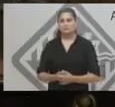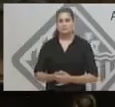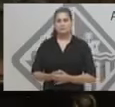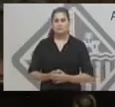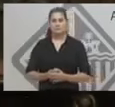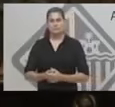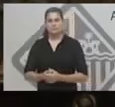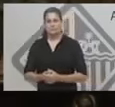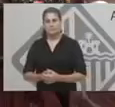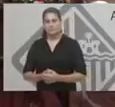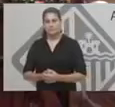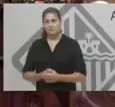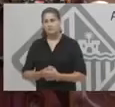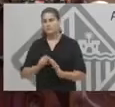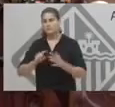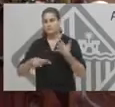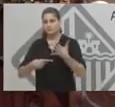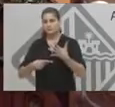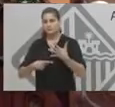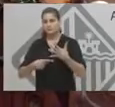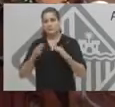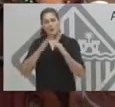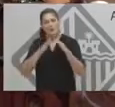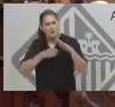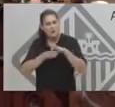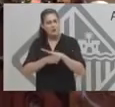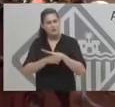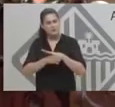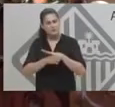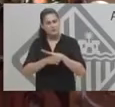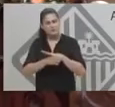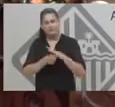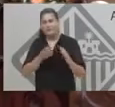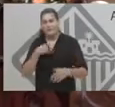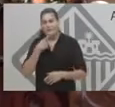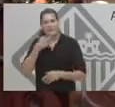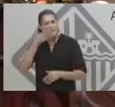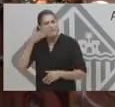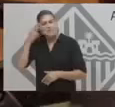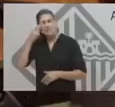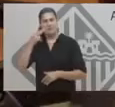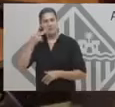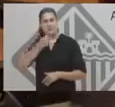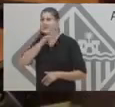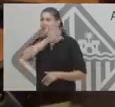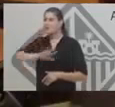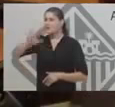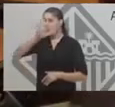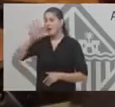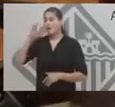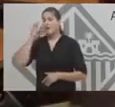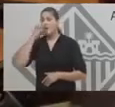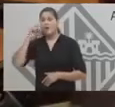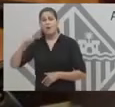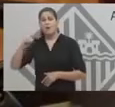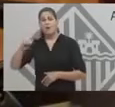Punt 6. L'accés a l'habitatge, una qüestió de dignitat. tenim un estat espanyol, el senyor Rajoy, que